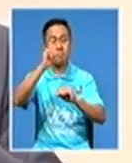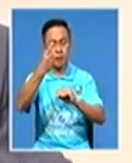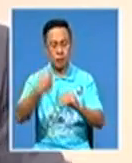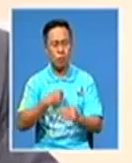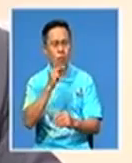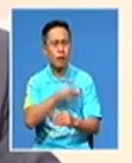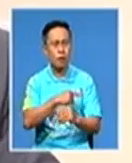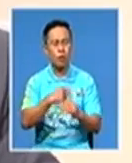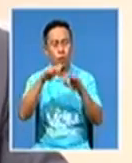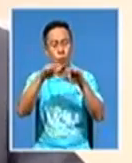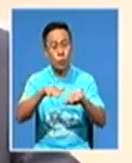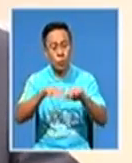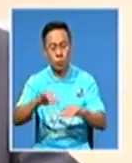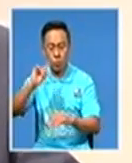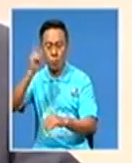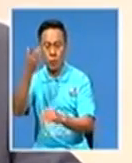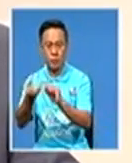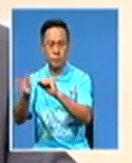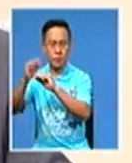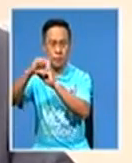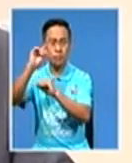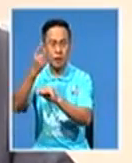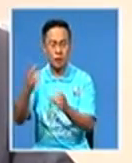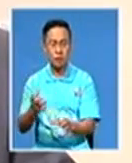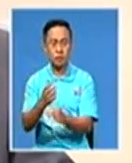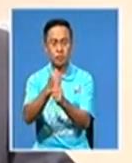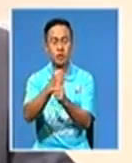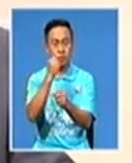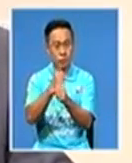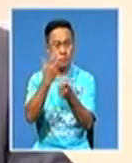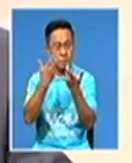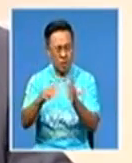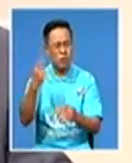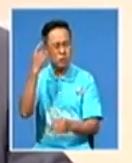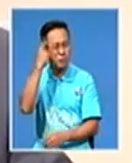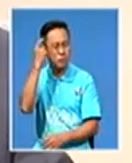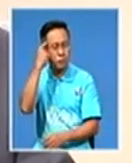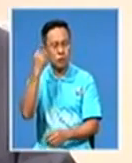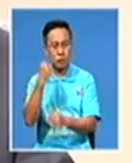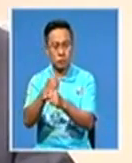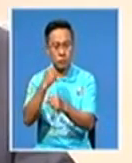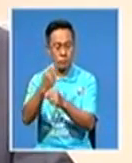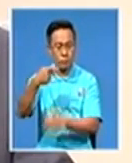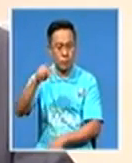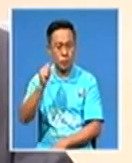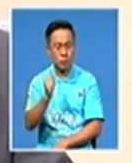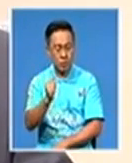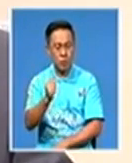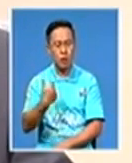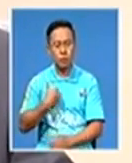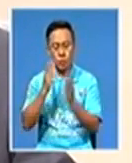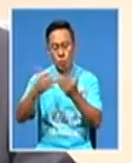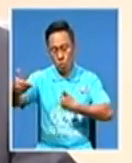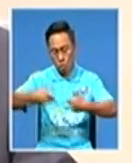ทที่ลดความสำคัญลงนะฮะอันนี้คือทั้งหมดที่ได้ทำไปแล้วแล้วก็คิดว่าคงจ